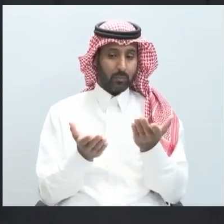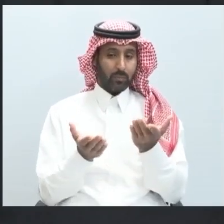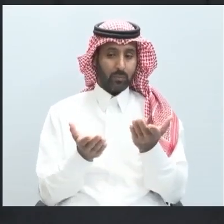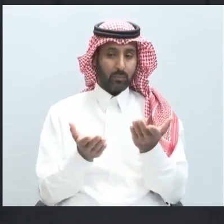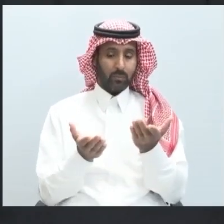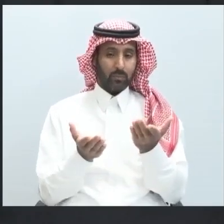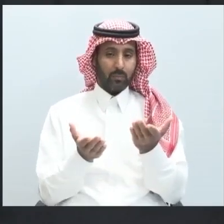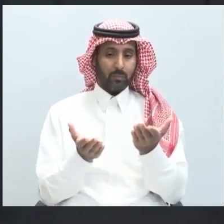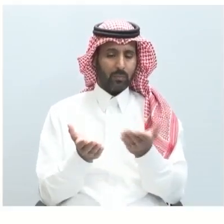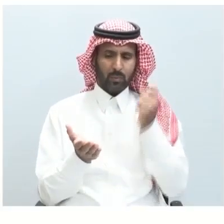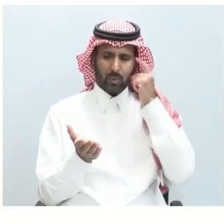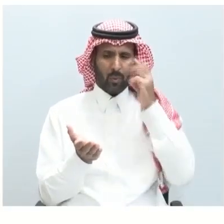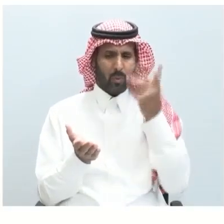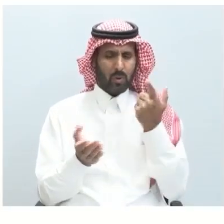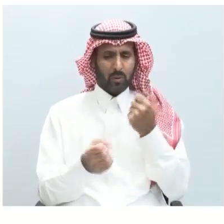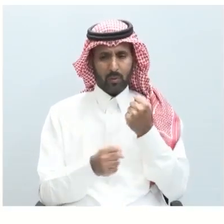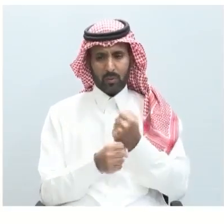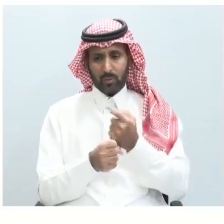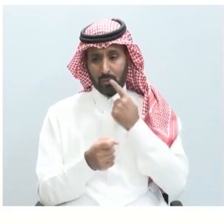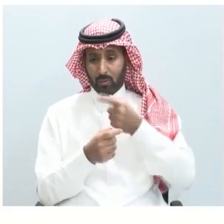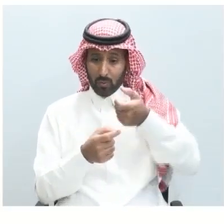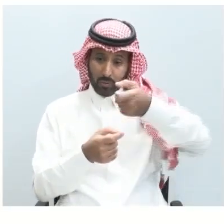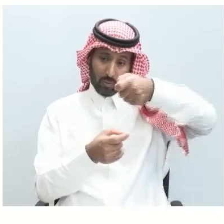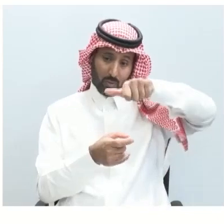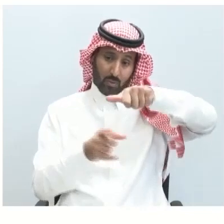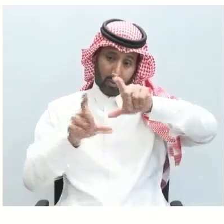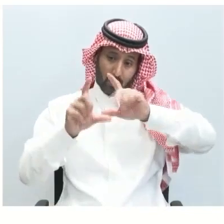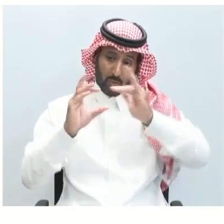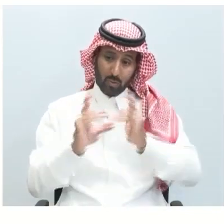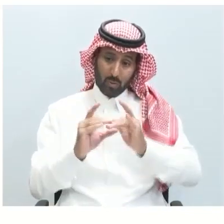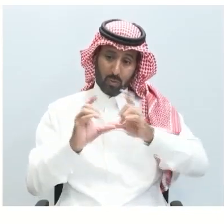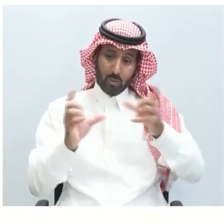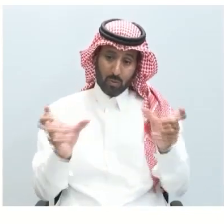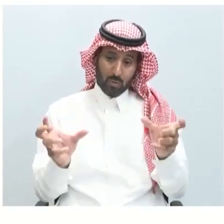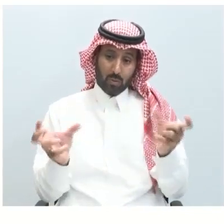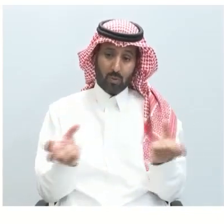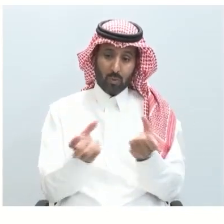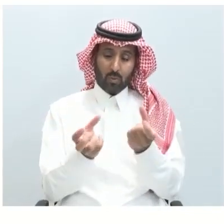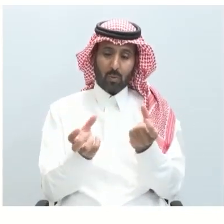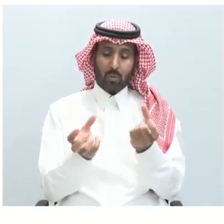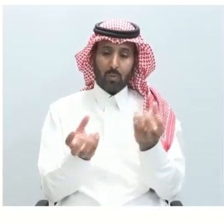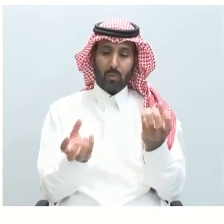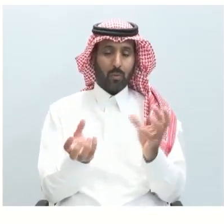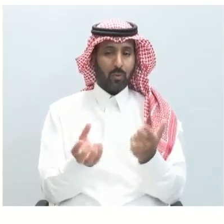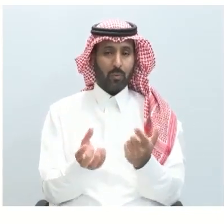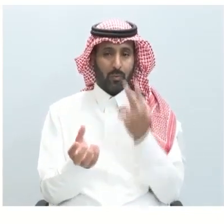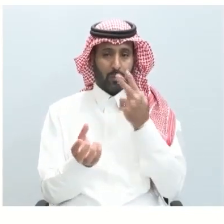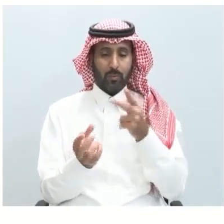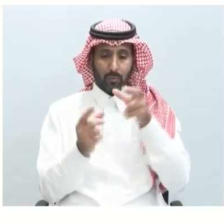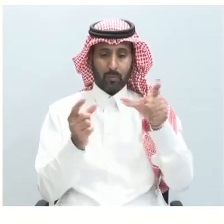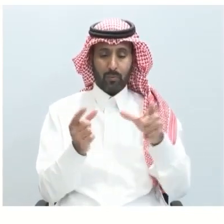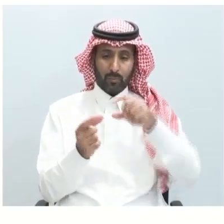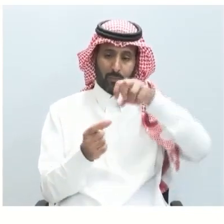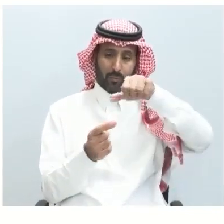الدورقي خمن ماذا سيحدث عند فتح المحبس في الانبوب الذي يصل بين الدورق لاحظ هنا